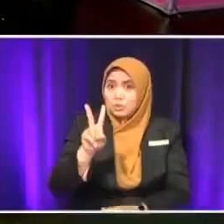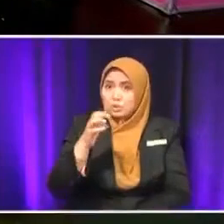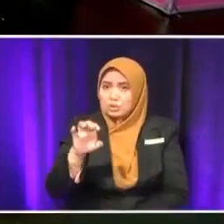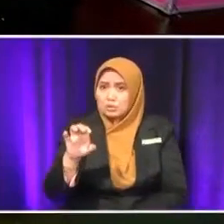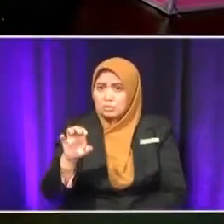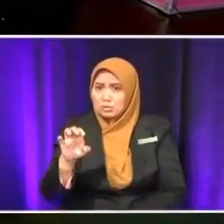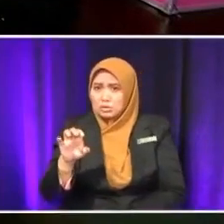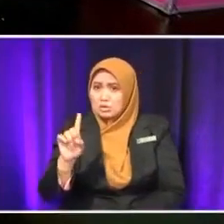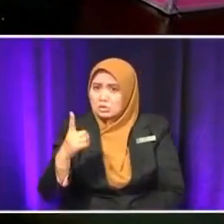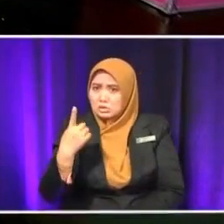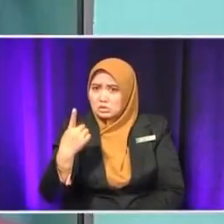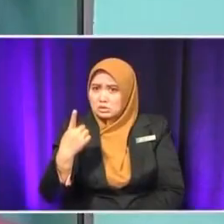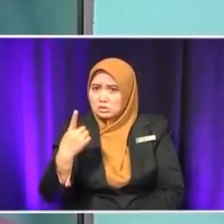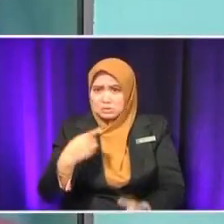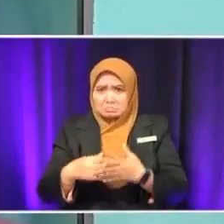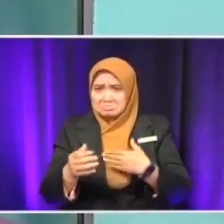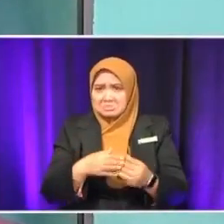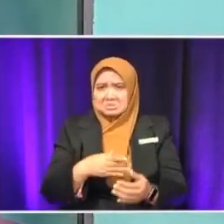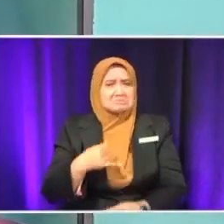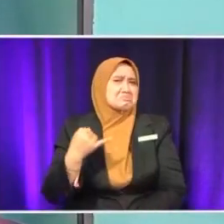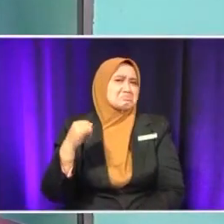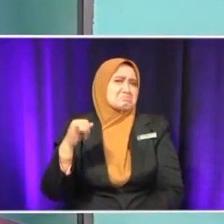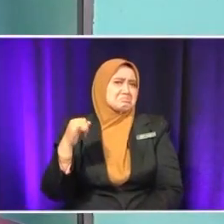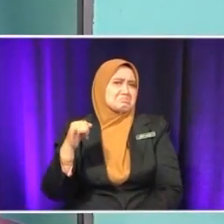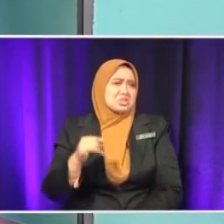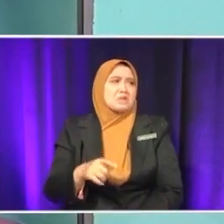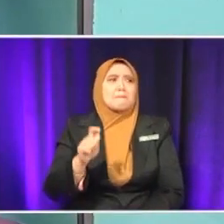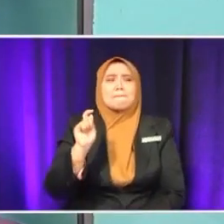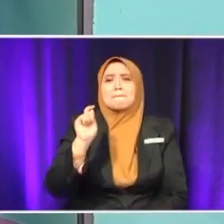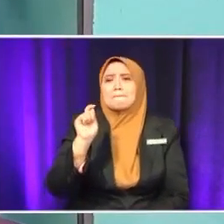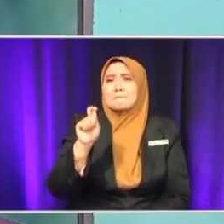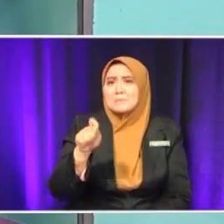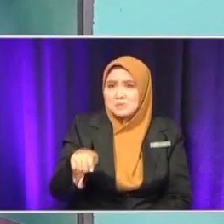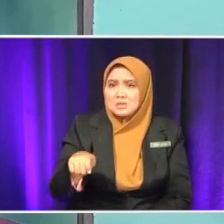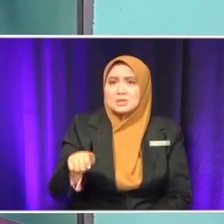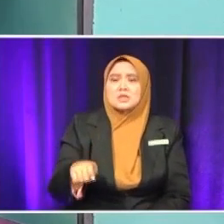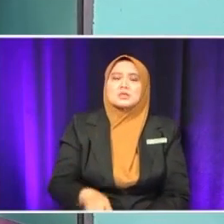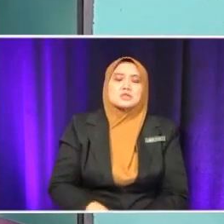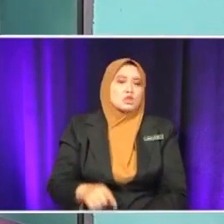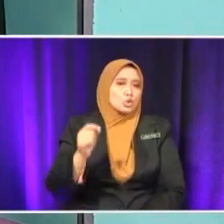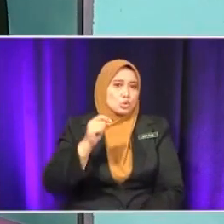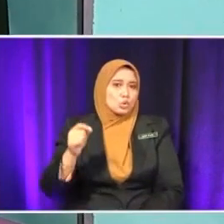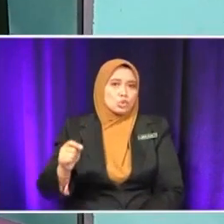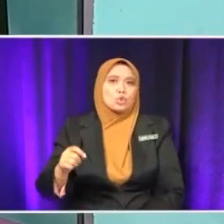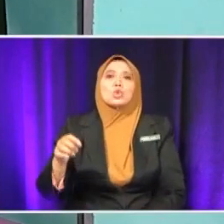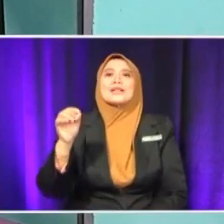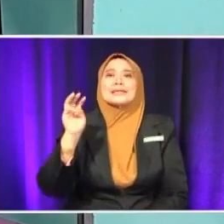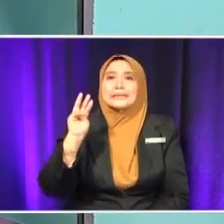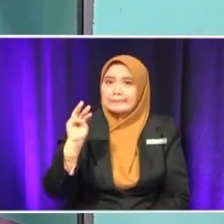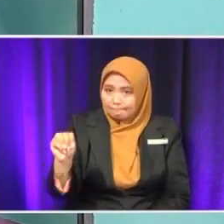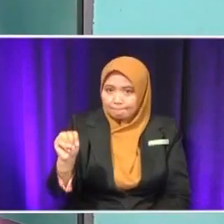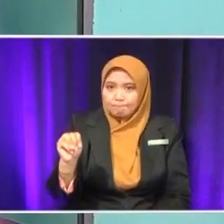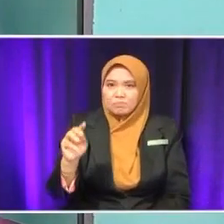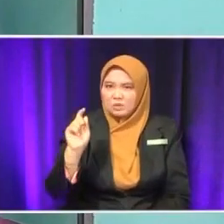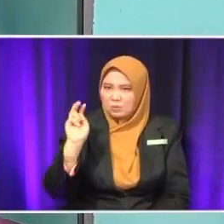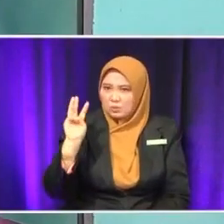Selalunya tulis. Bagi saya unit to write the unit. Unit to write the unit. Unit to write the unit. Hebat tu. Okey. Okey.